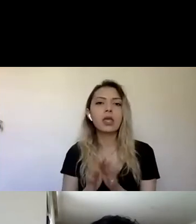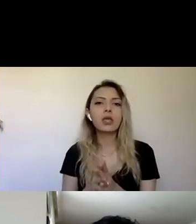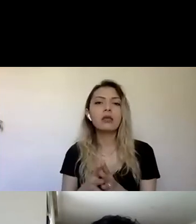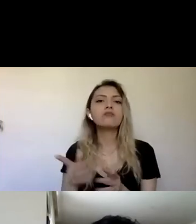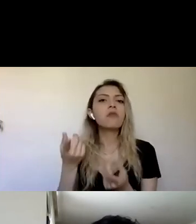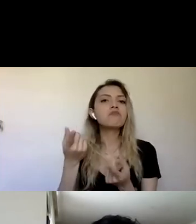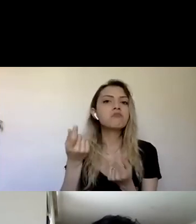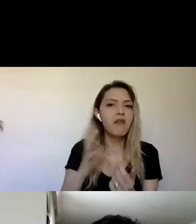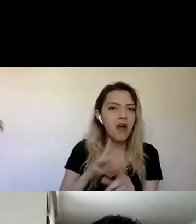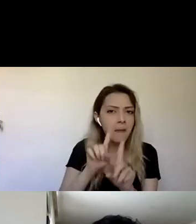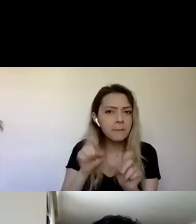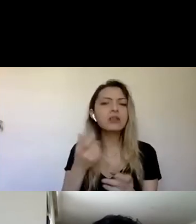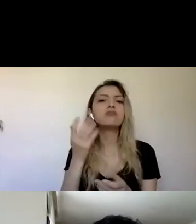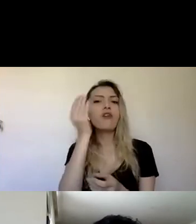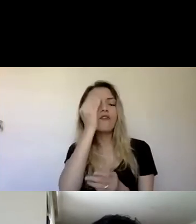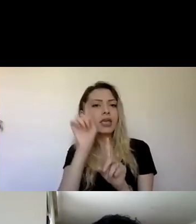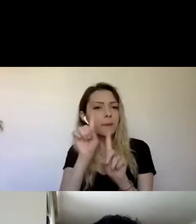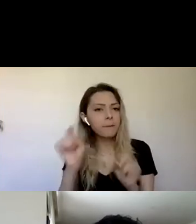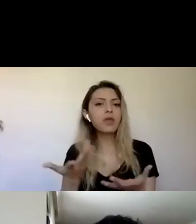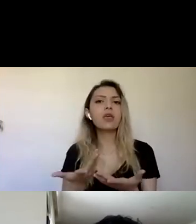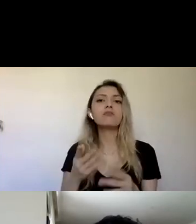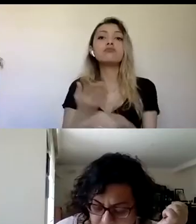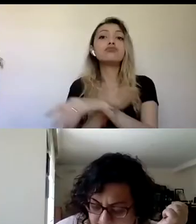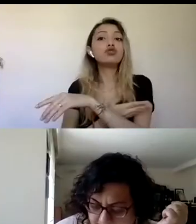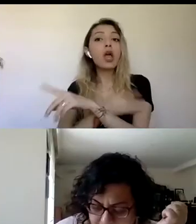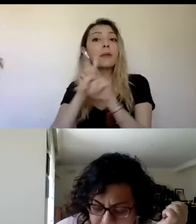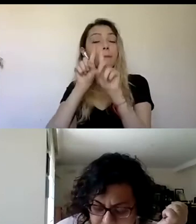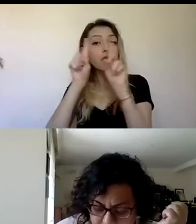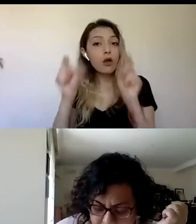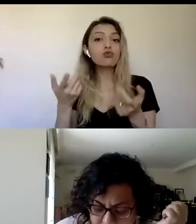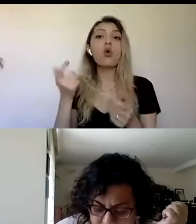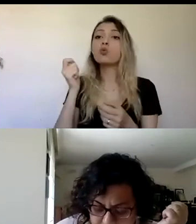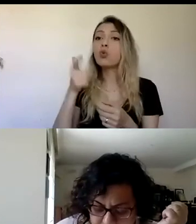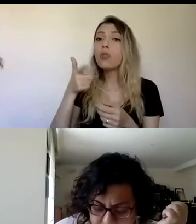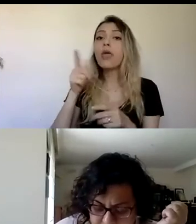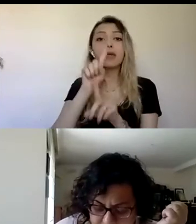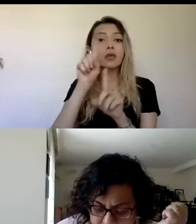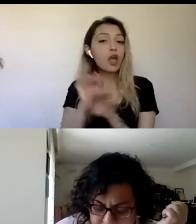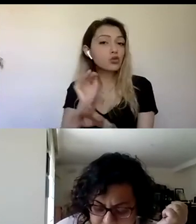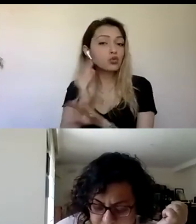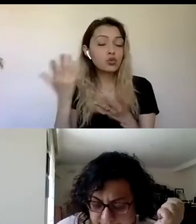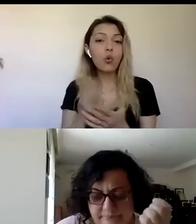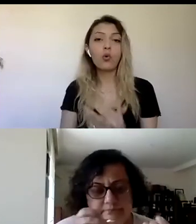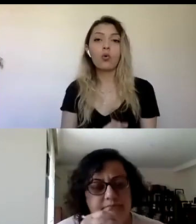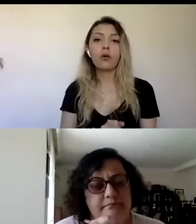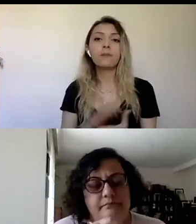adamı yaşıyorlar, kentte mi yaşıyorlar? İnsanların hak ihlallerinin yaşandığı tüm